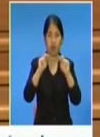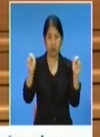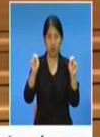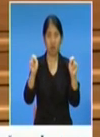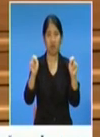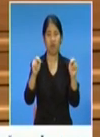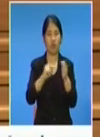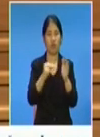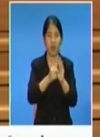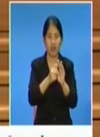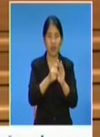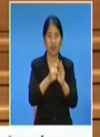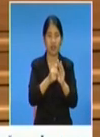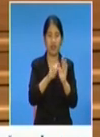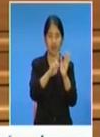ค์กรนั้น